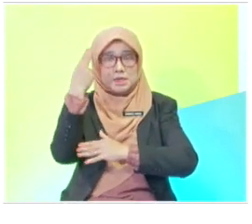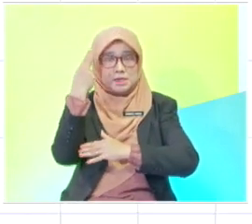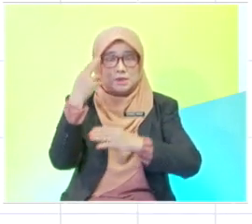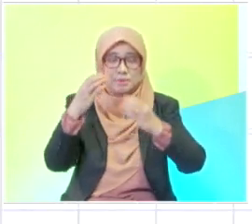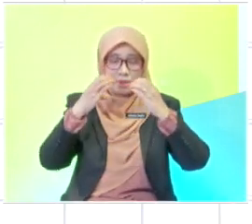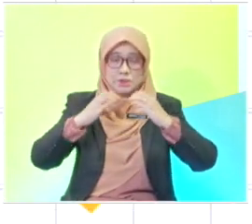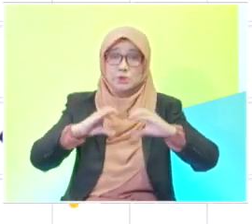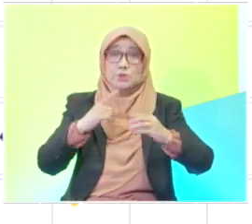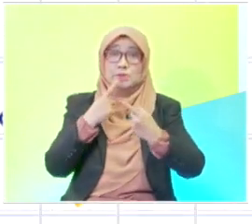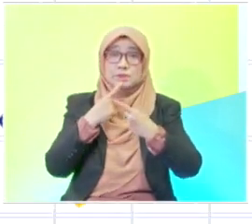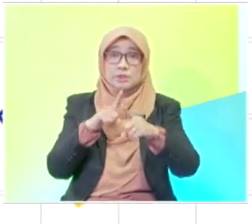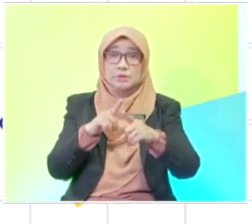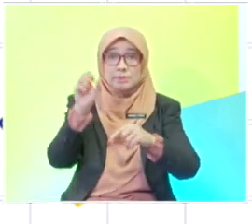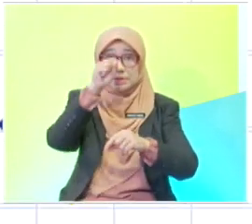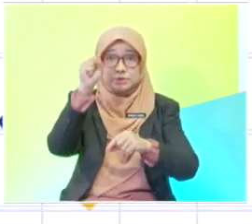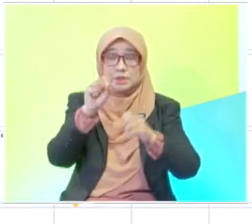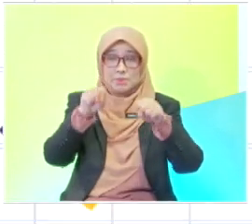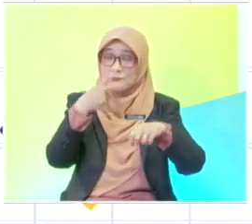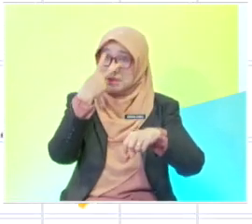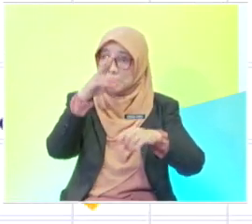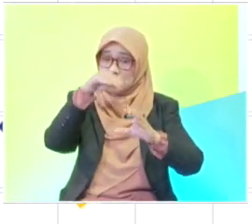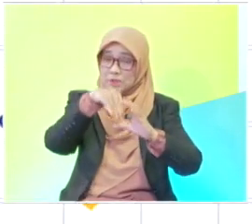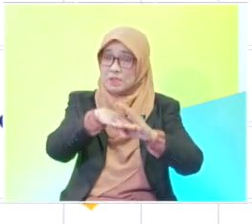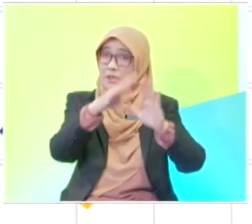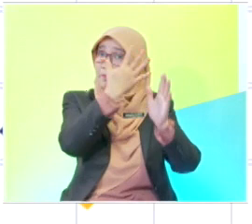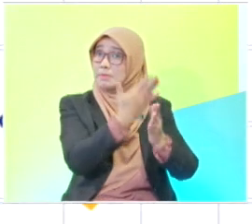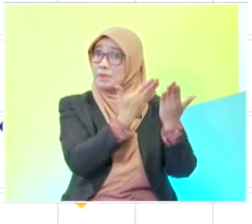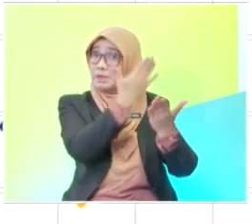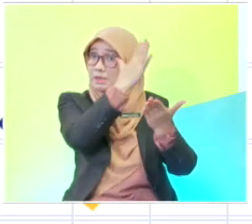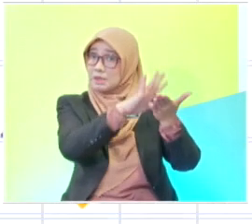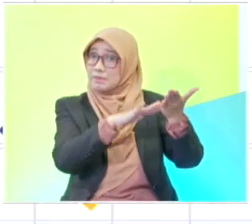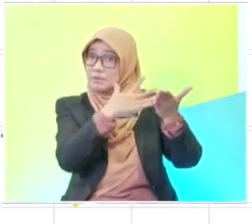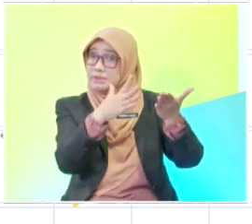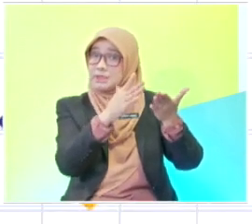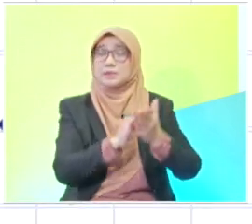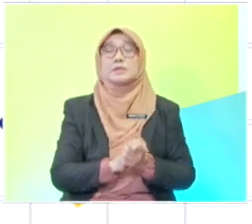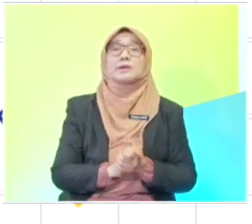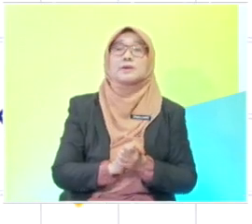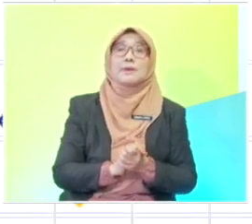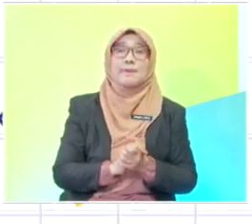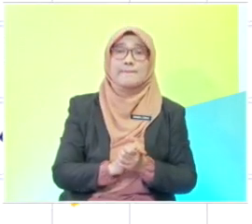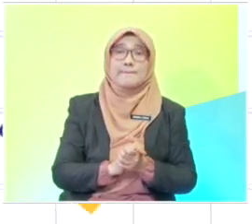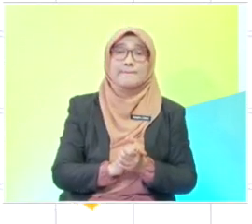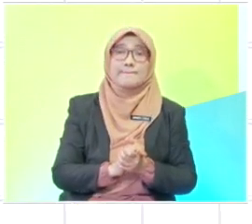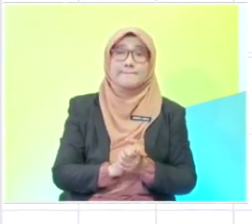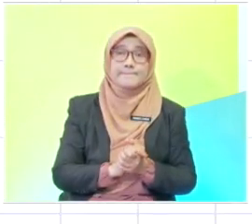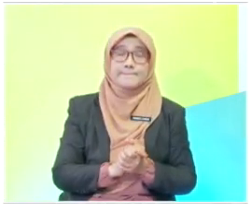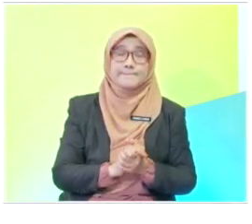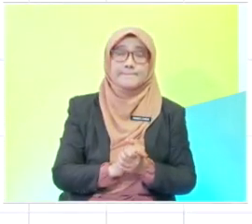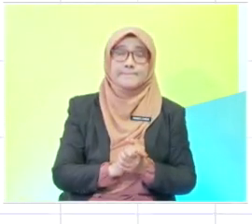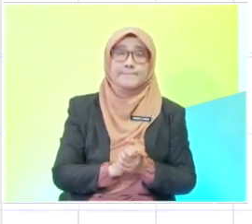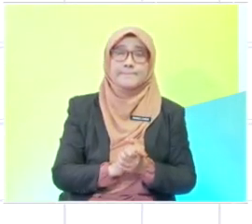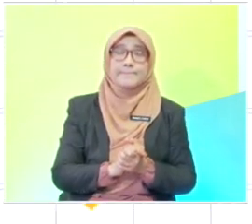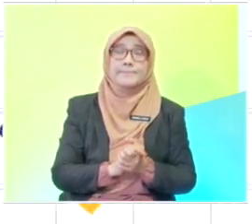antigen, saya rasa ini antibody. Yang terakhir, benda asing atau bahan yang bukan daripada badan sendiri yang merangsang gerak balas sistem